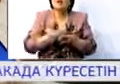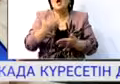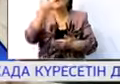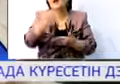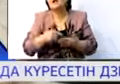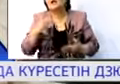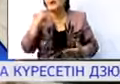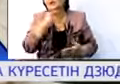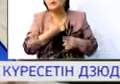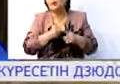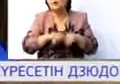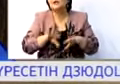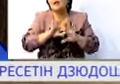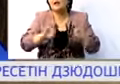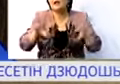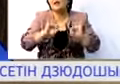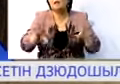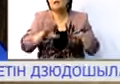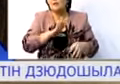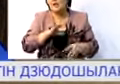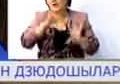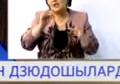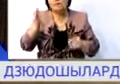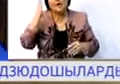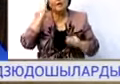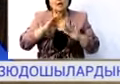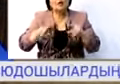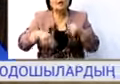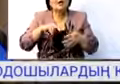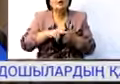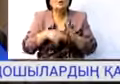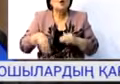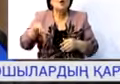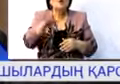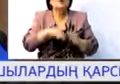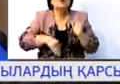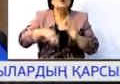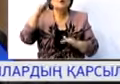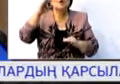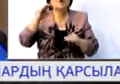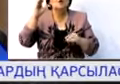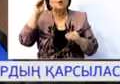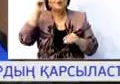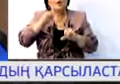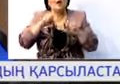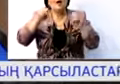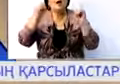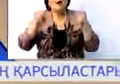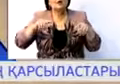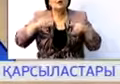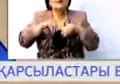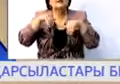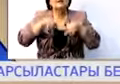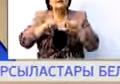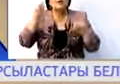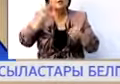бағдарламалардың тиімділігі турасында келелі әңгіме өрбіді. Жалпы саналы ұрпақ жобасы өңірдегі 3 жоғары оқу орнын және 27 арнаулы кәсіптік техникалық білім